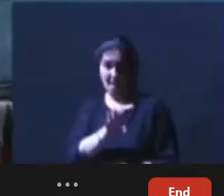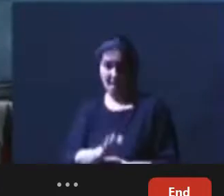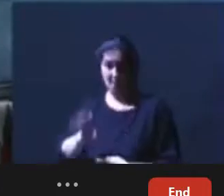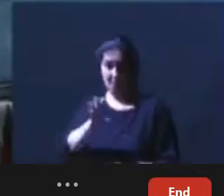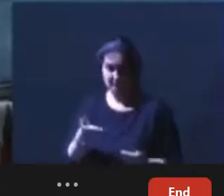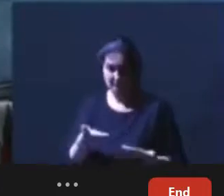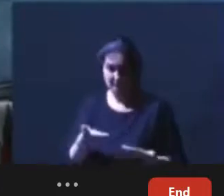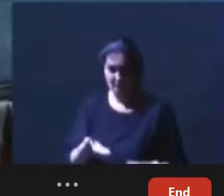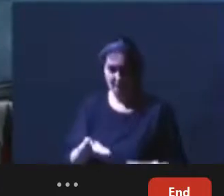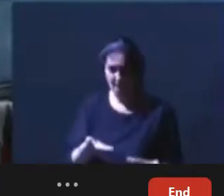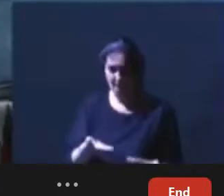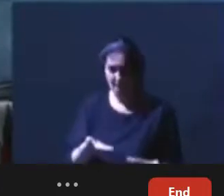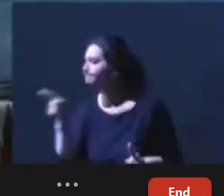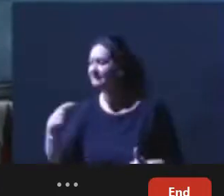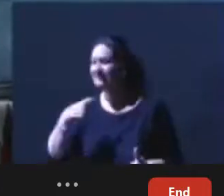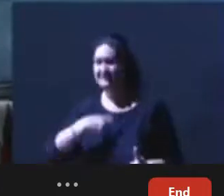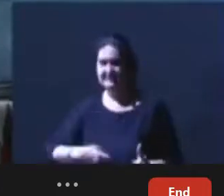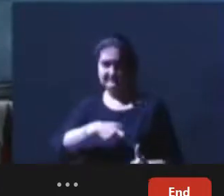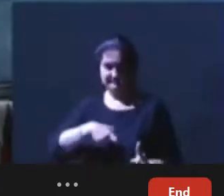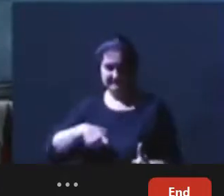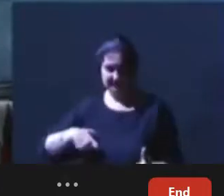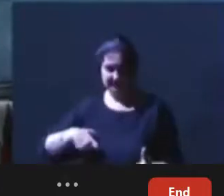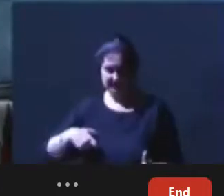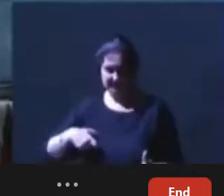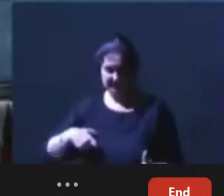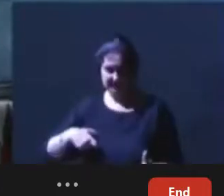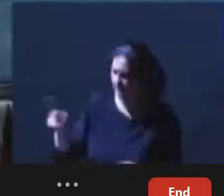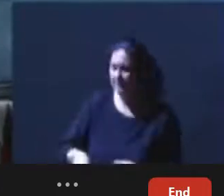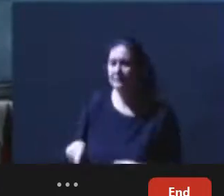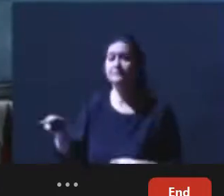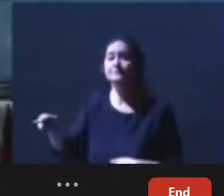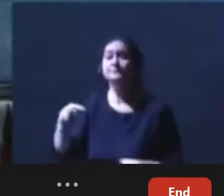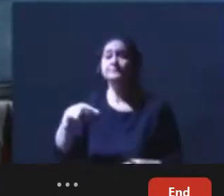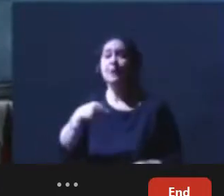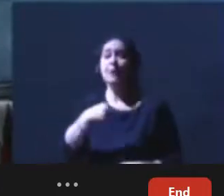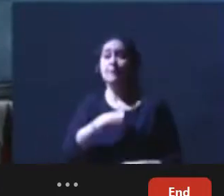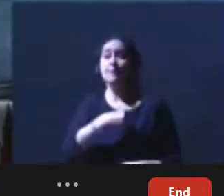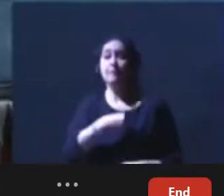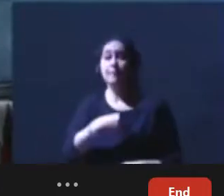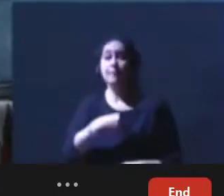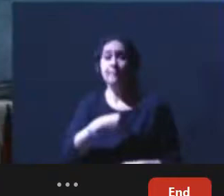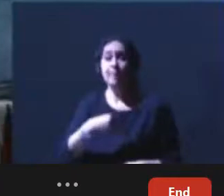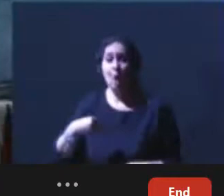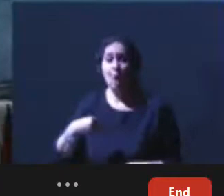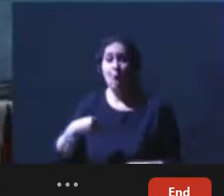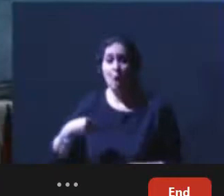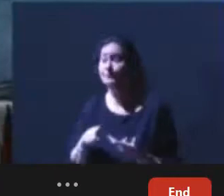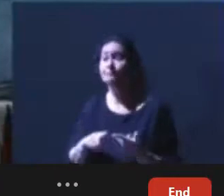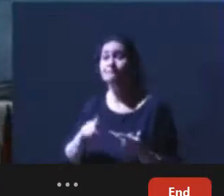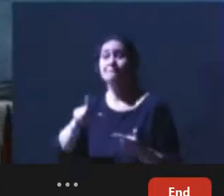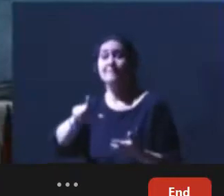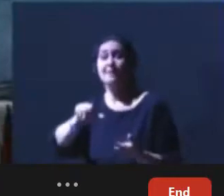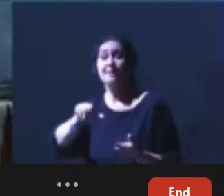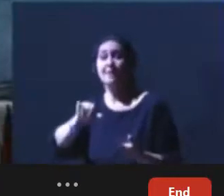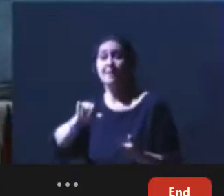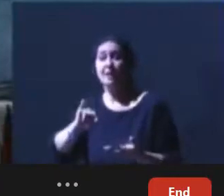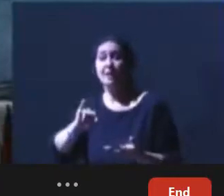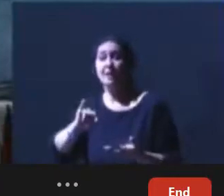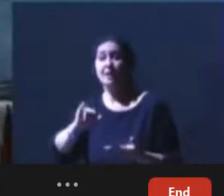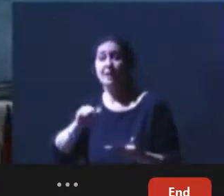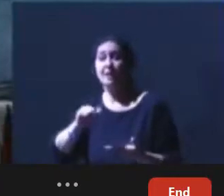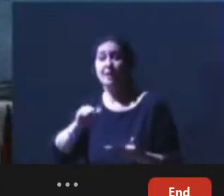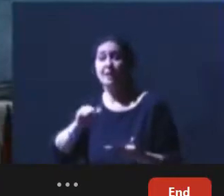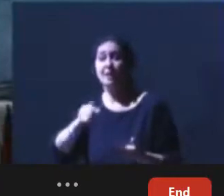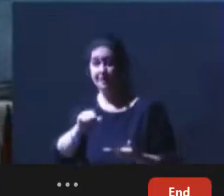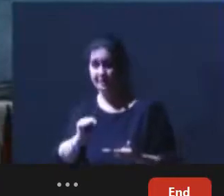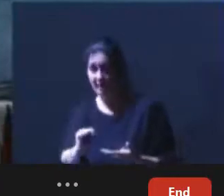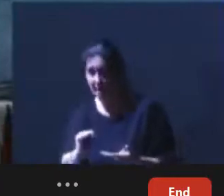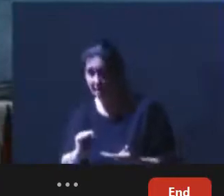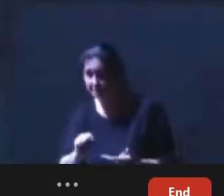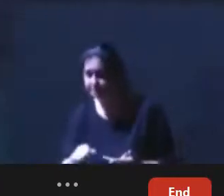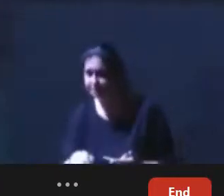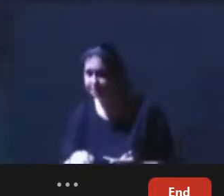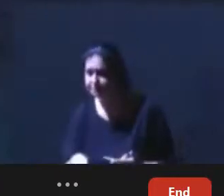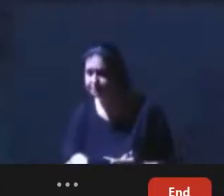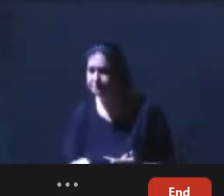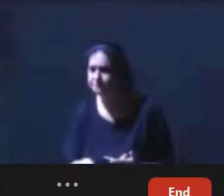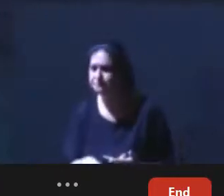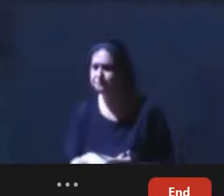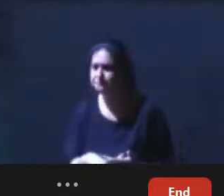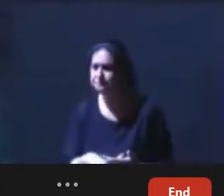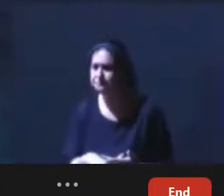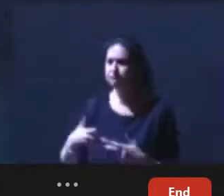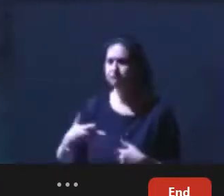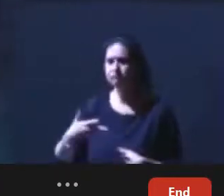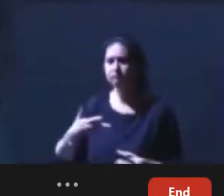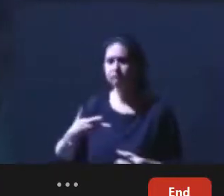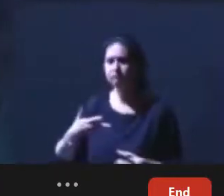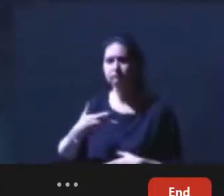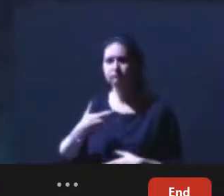một vòng châu Âu, và sau đó chúng tôi đến Estonia để xem cái sàn crypto, và sau đó tôi quay trở về Moscow, và sau đó thì tôi sẽ